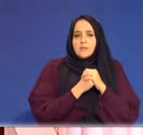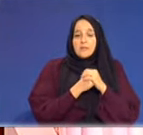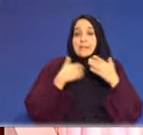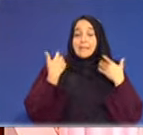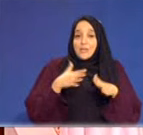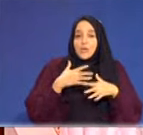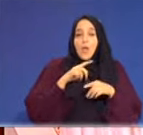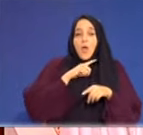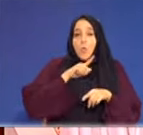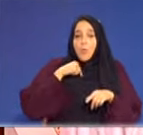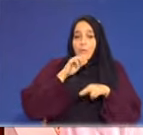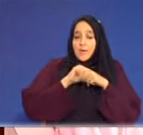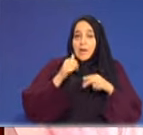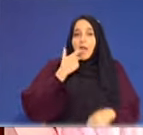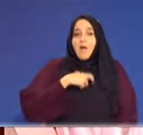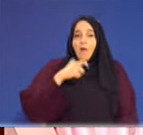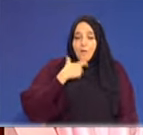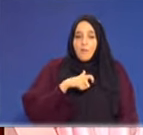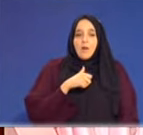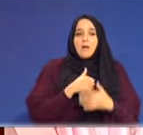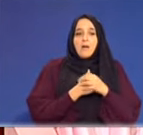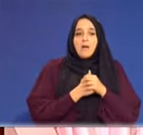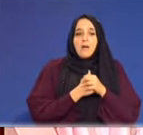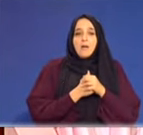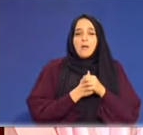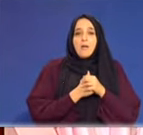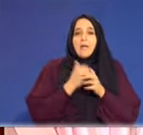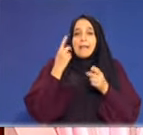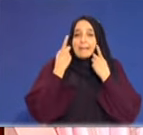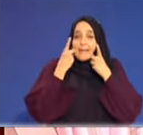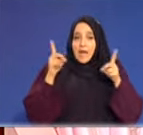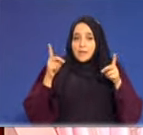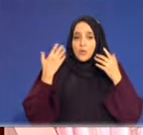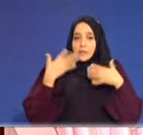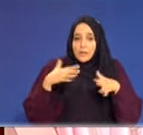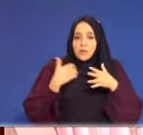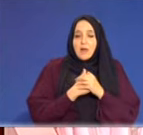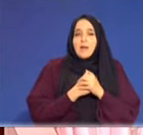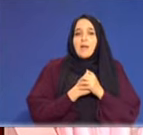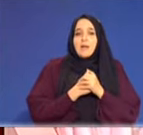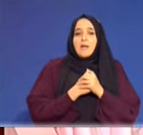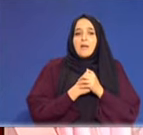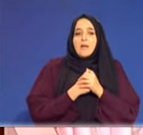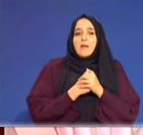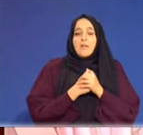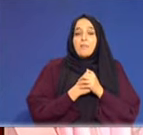ودرنا محامين وداروا التصريح بتاعهم، ومن على يد البلدية يعني